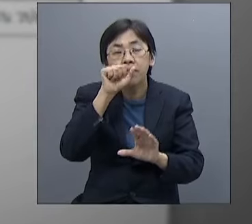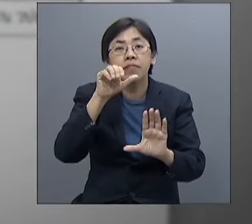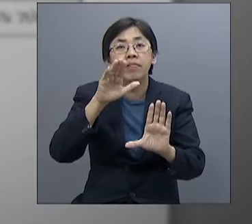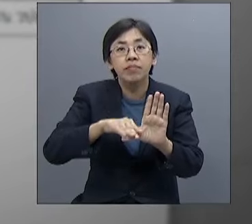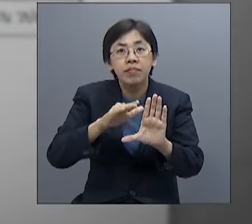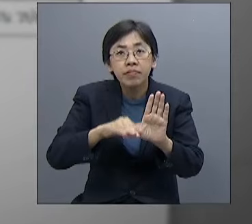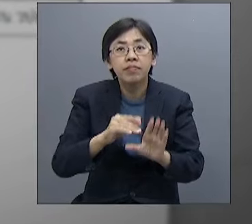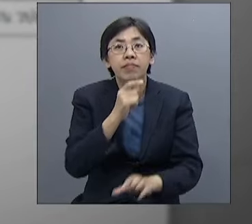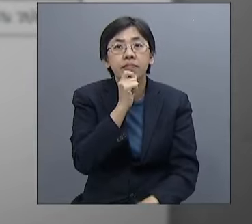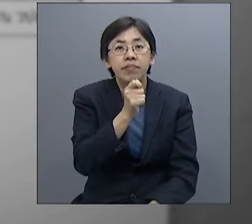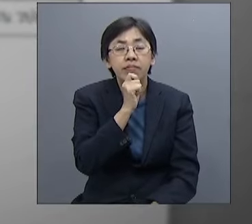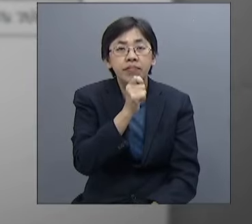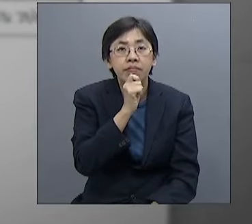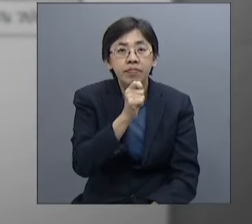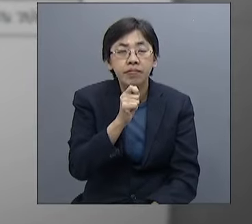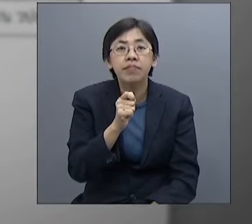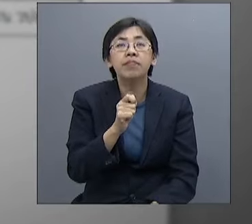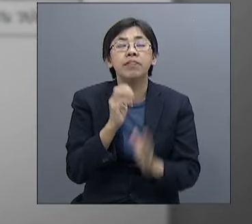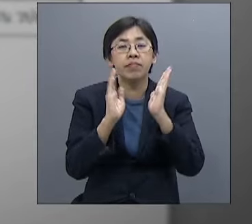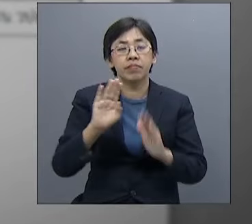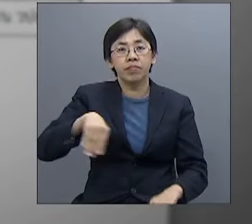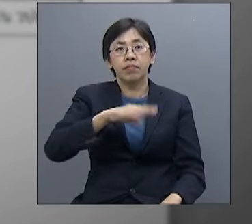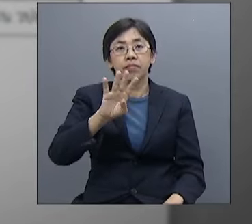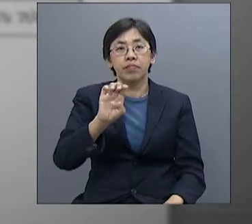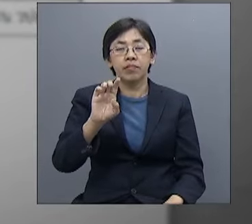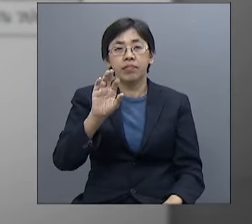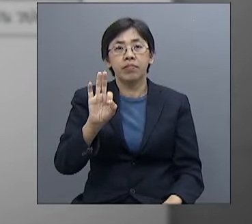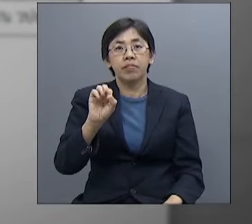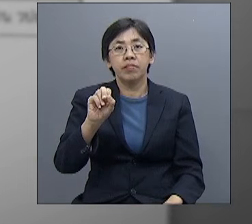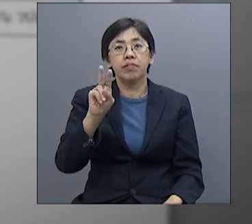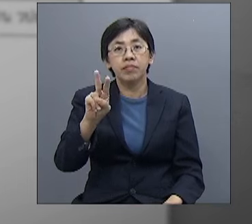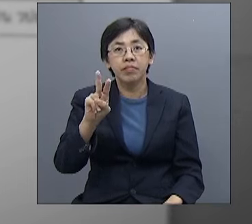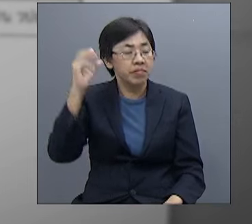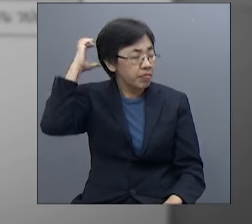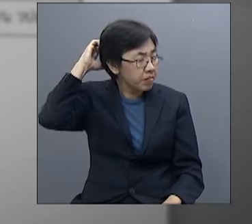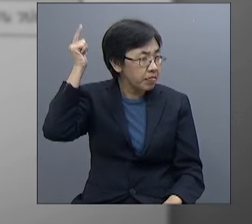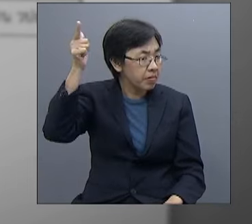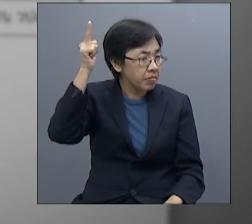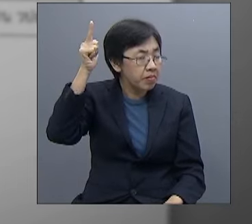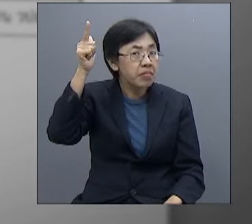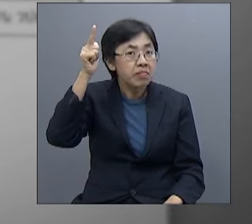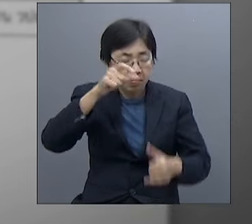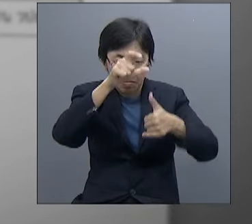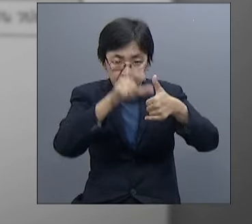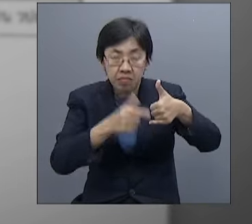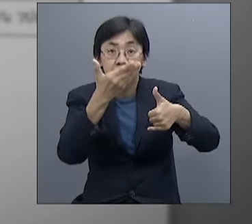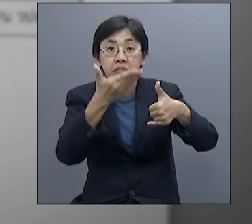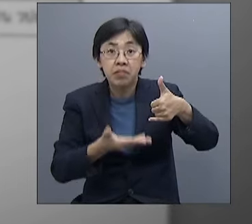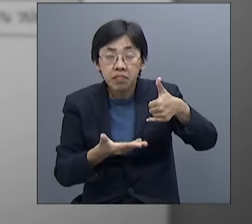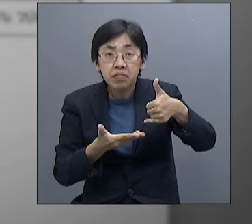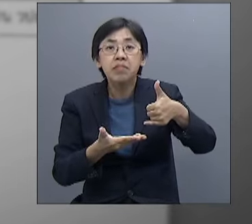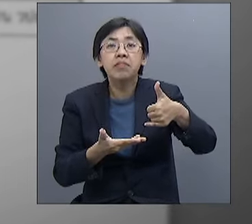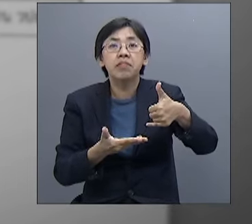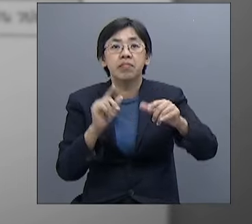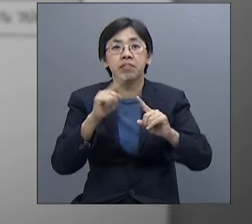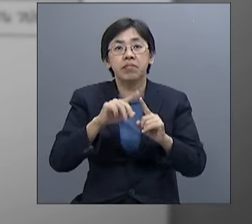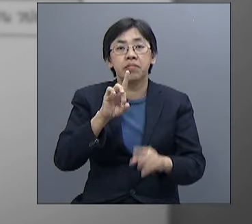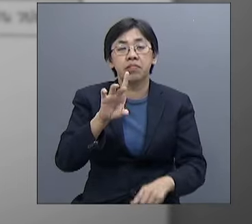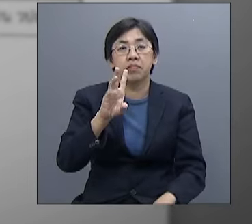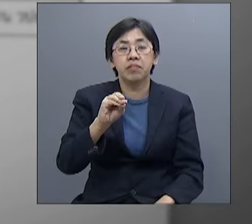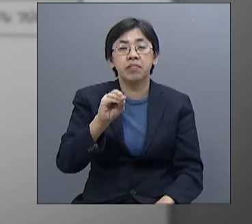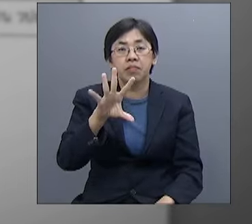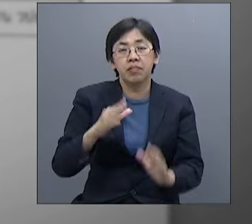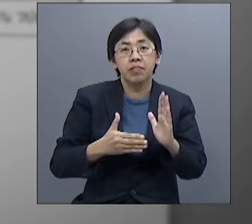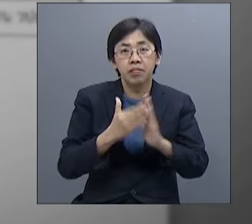มภาษณ์492คนโดยนางสาวแพทองธารเป็นหนึ่งในผู้ผ่านคุณสมบัติลำดับที่165ร